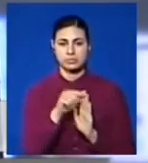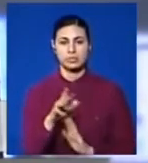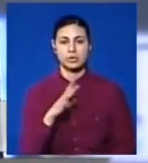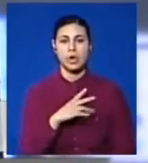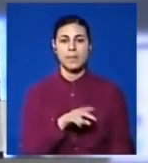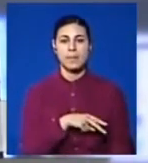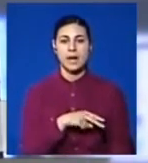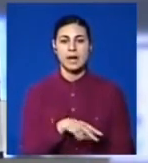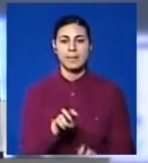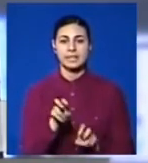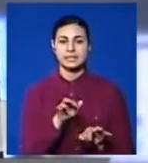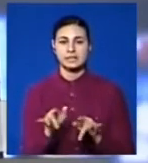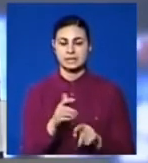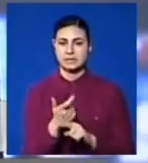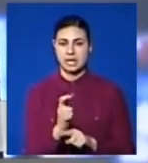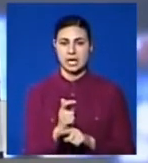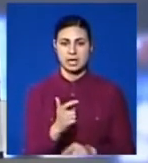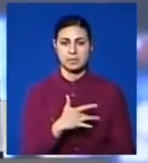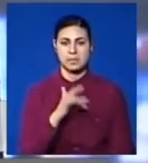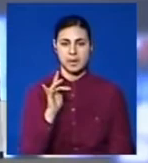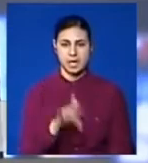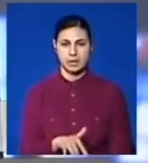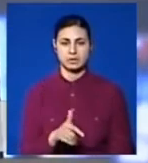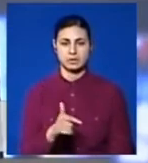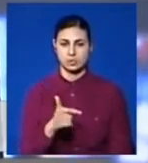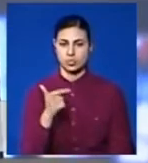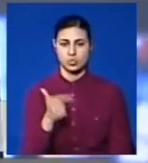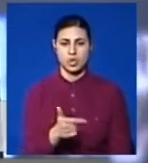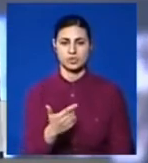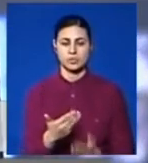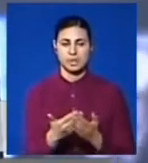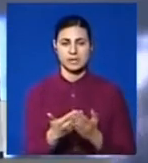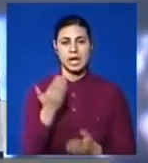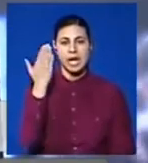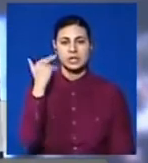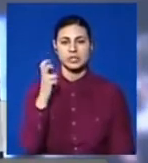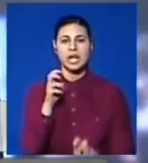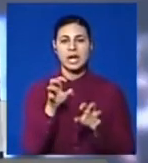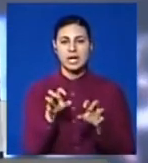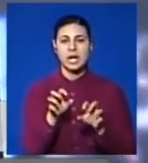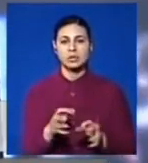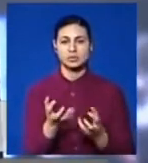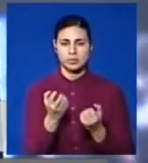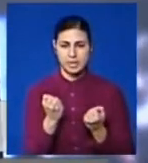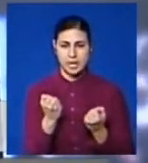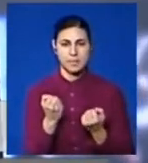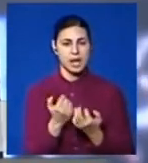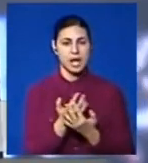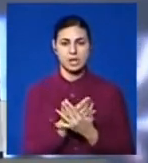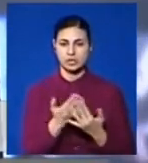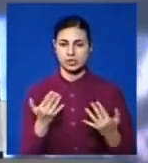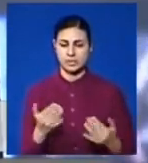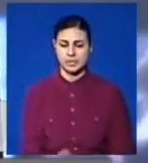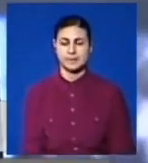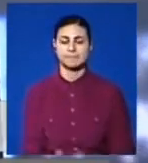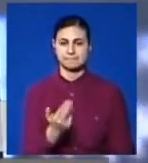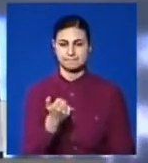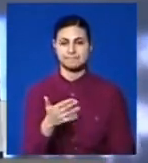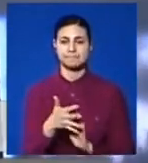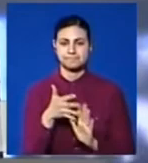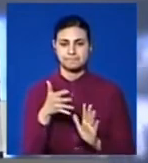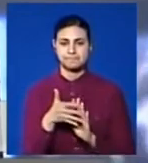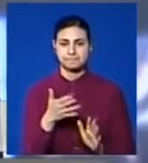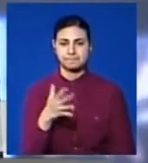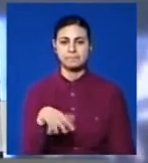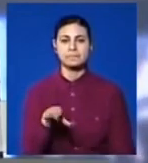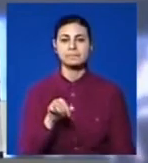საკანონმდებლო საქმიანობაში აგრესიული ფორმით. შეგვიძლია გავიხსენოთ ანტიდისკრიმინაციული კანონის მიღება და ასე შემდეგ და ასე შემდეგ. ასაგებია პოზიციის